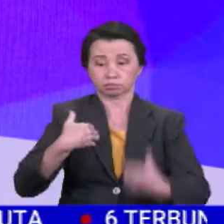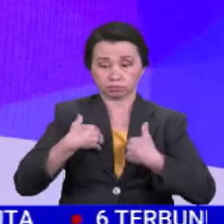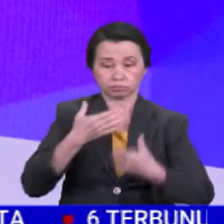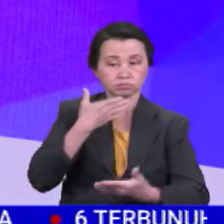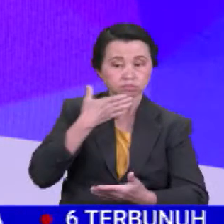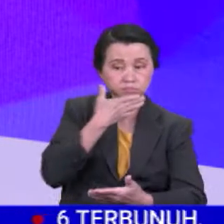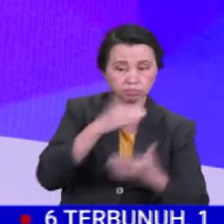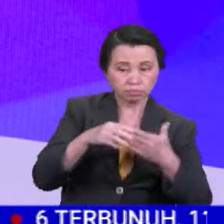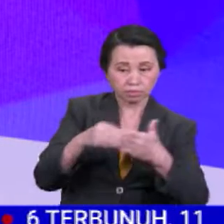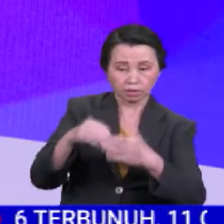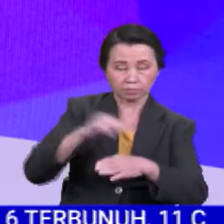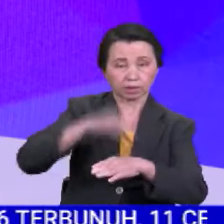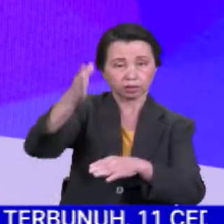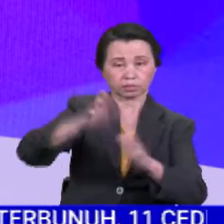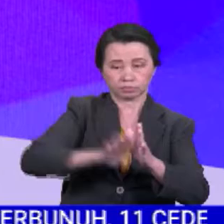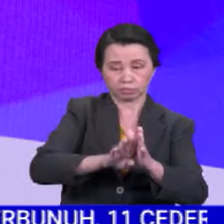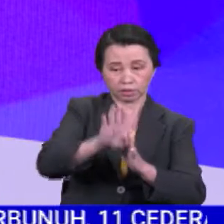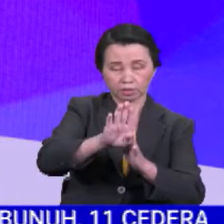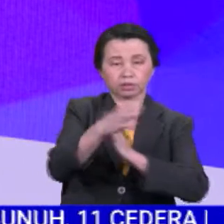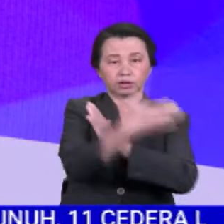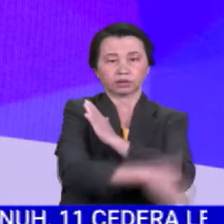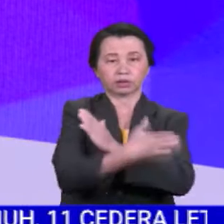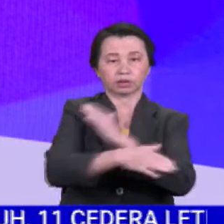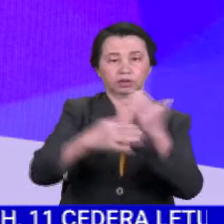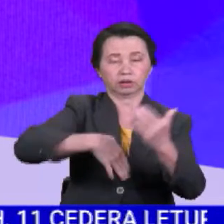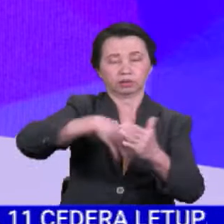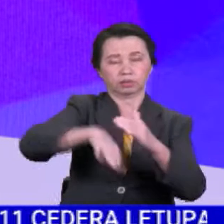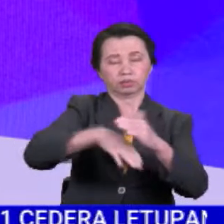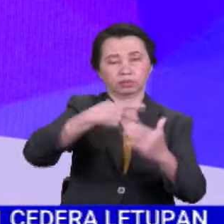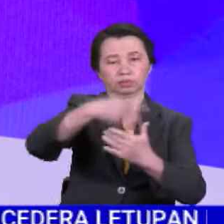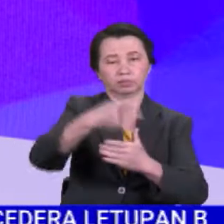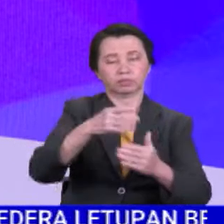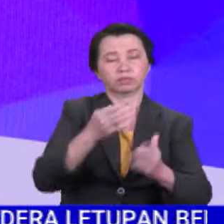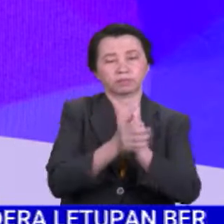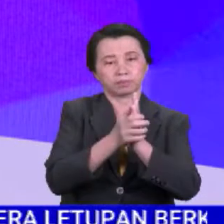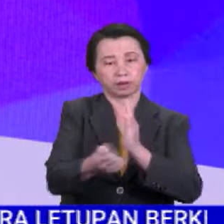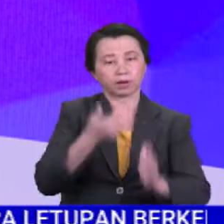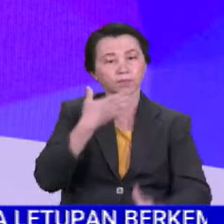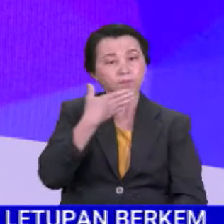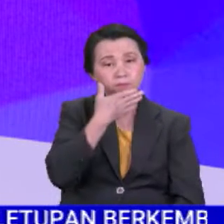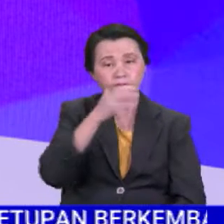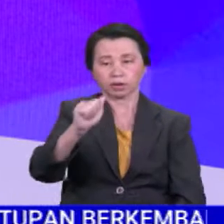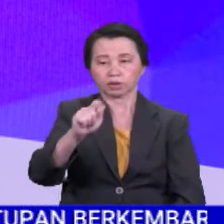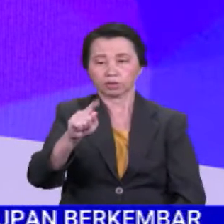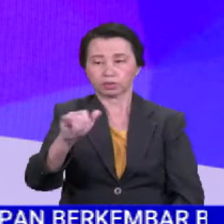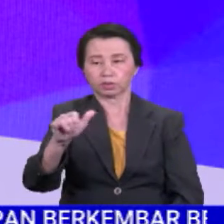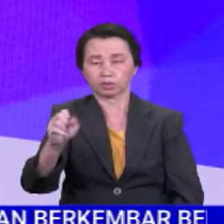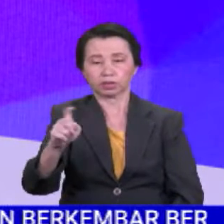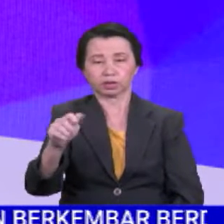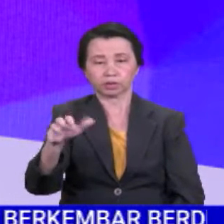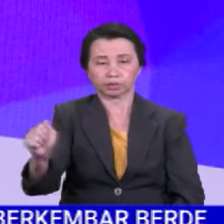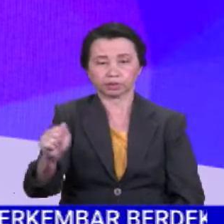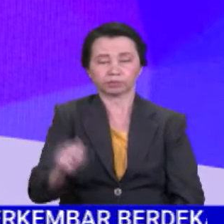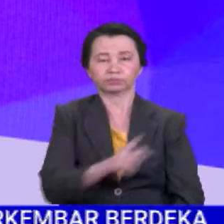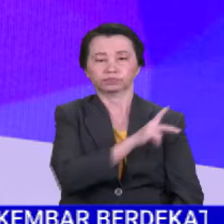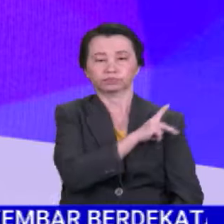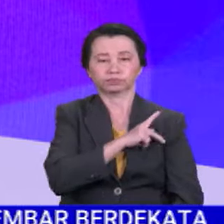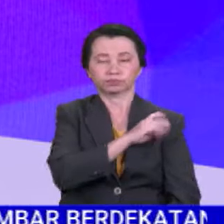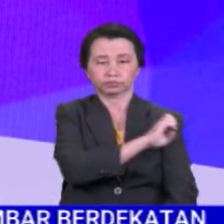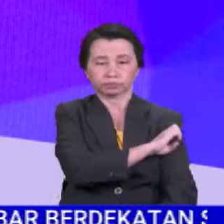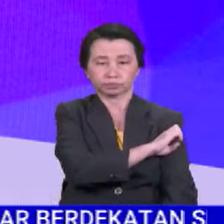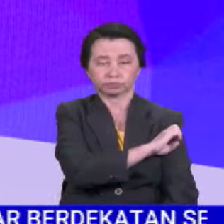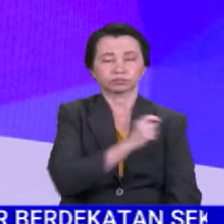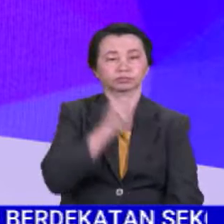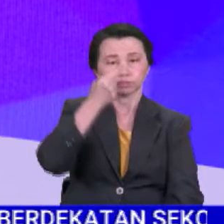peneraju masa depan pembangunan negara di bawah program Bakat Muda Axiata. Ketua Pegawai Eksekutif Yayasan Axiata Muhammad